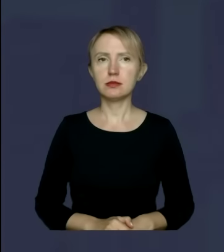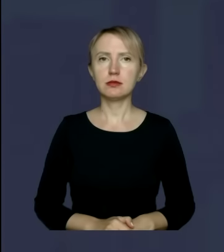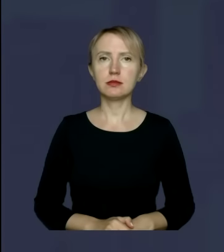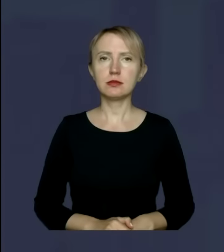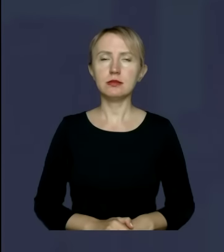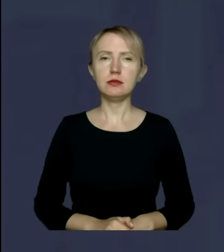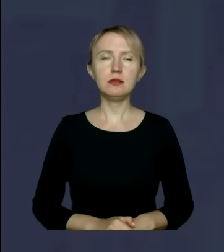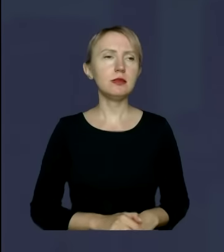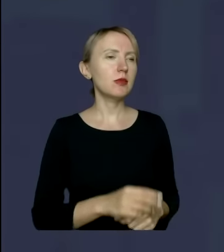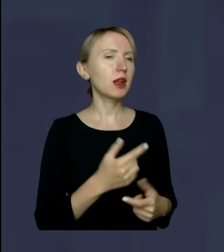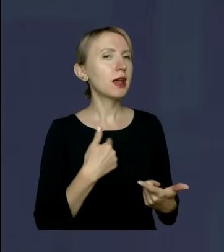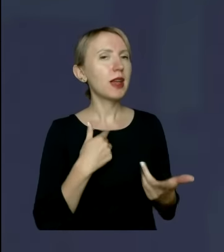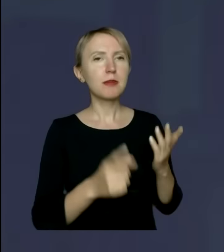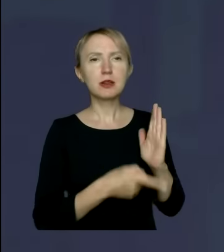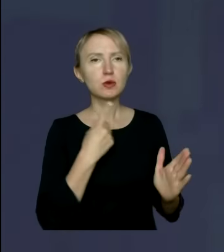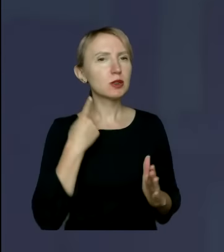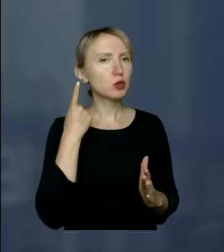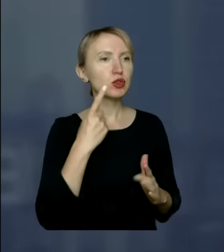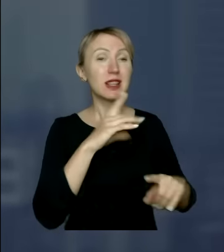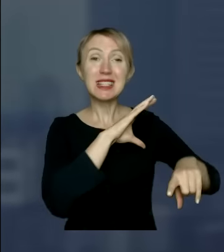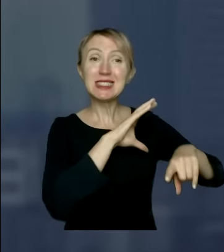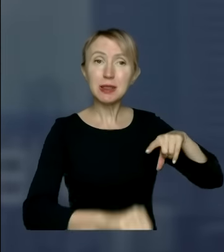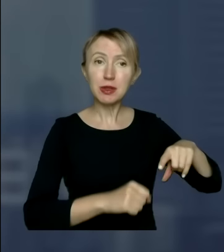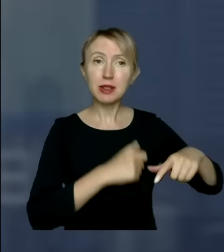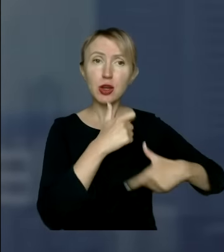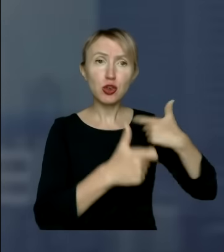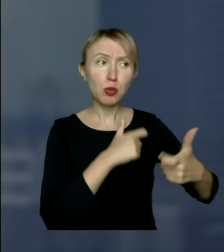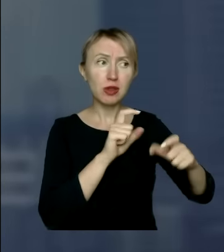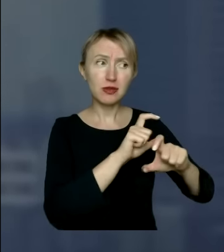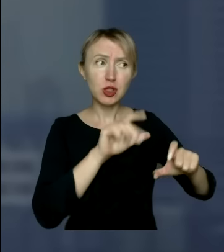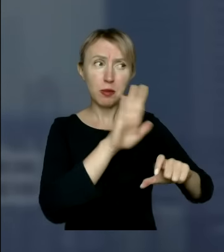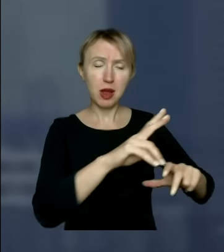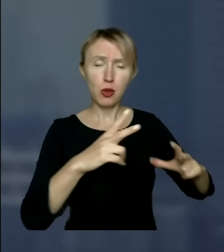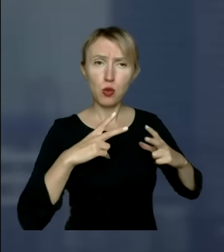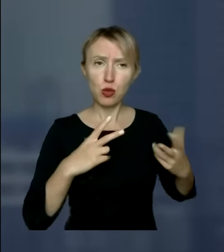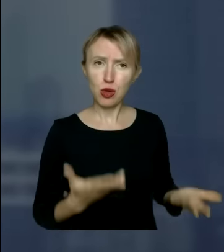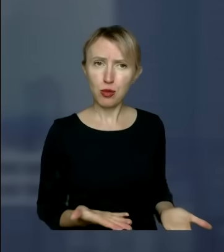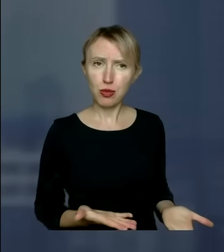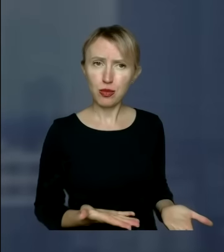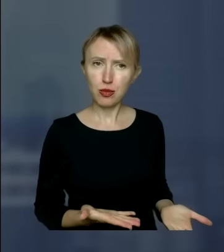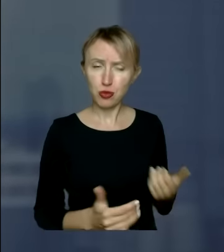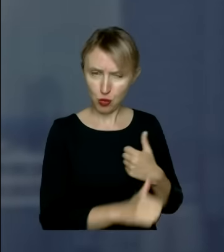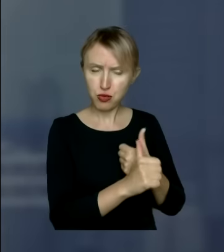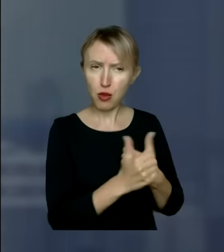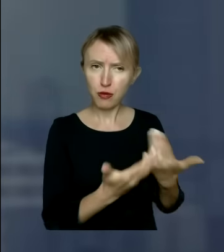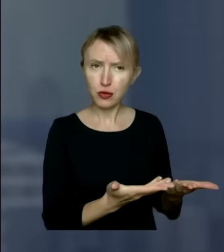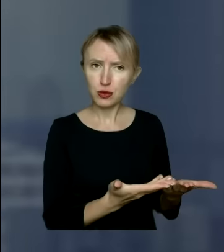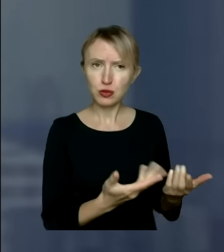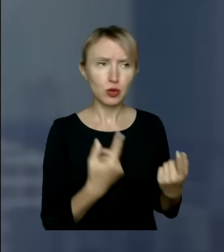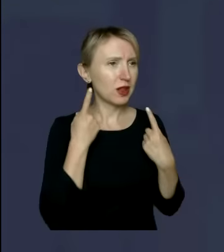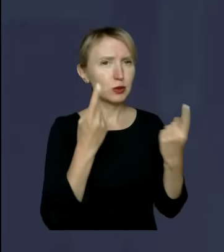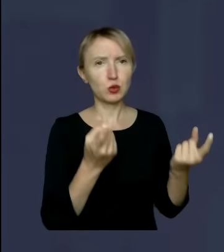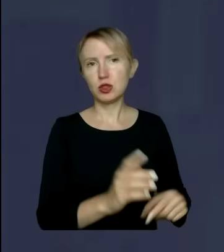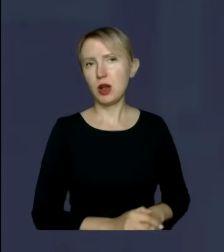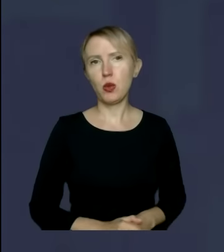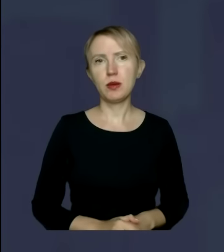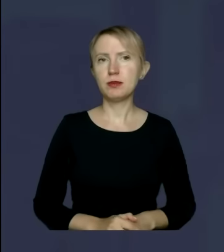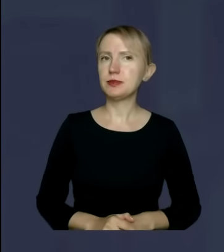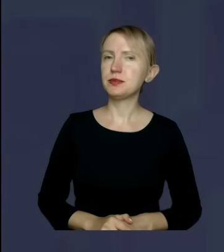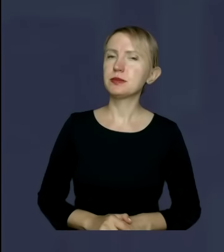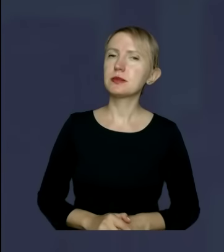wyeliminowany słyszę że dyscyplinarny jest popełniany wtedy kiedy sędzia idzie na urlop Tego jeszcze nie słyszałam po PR